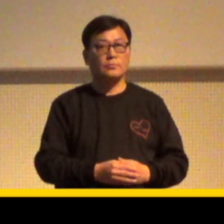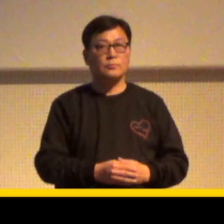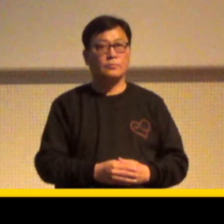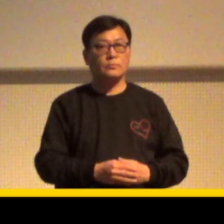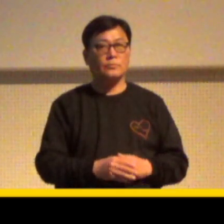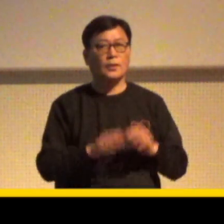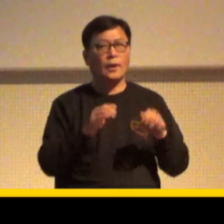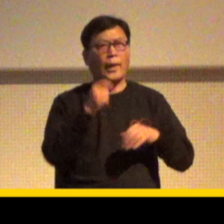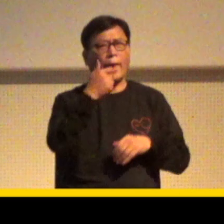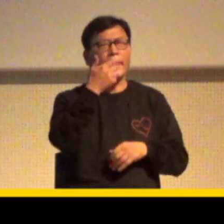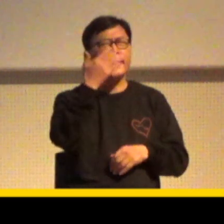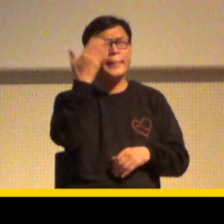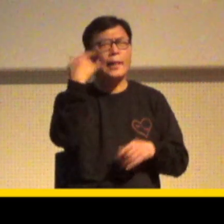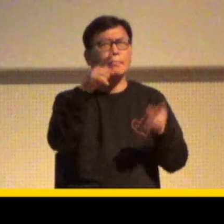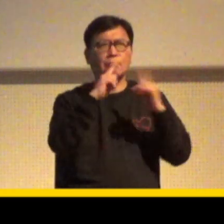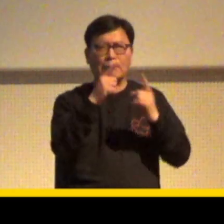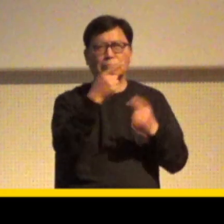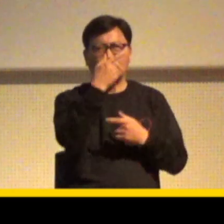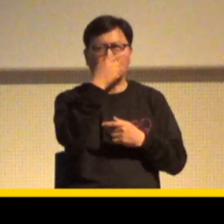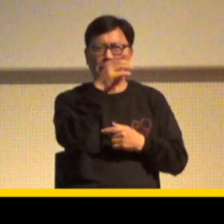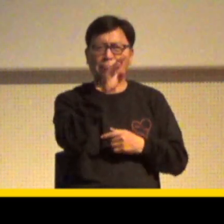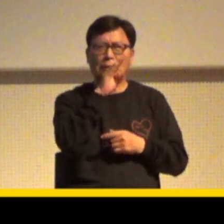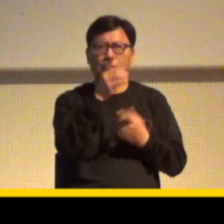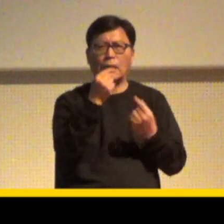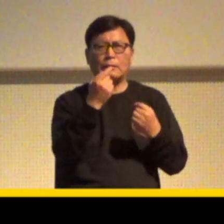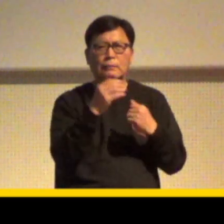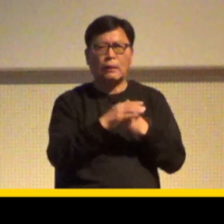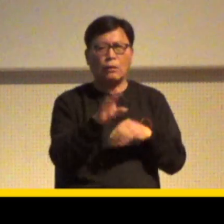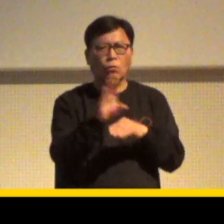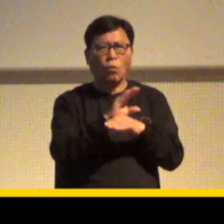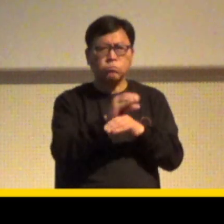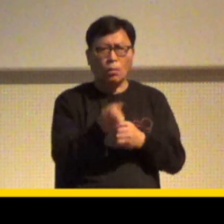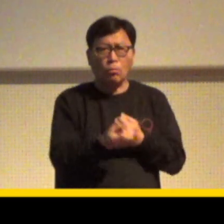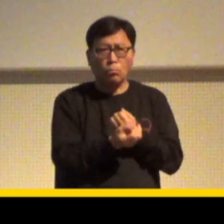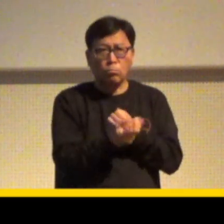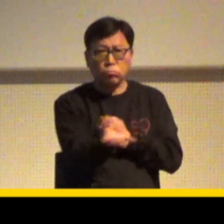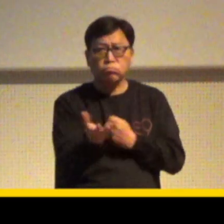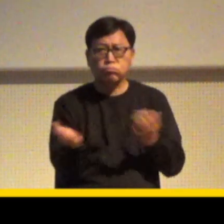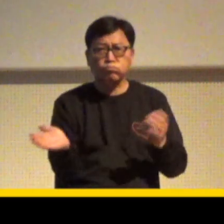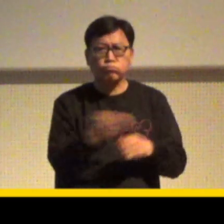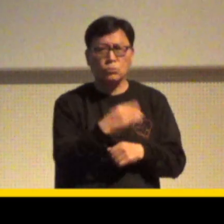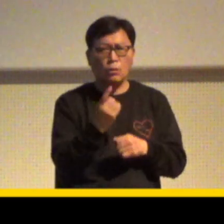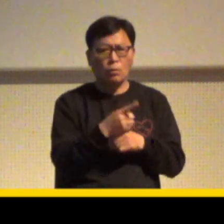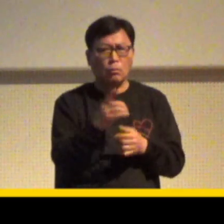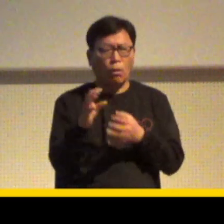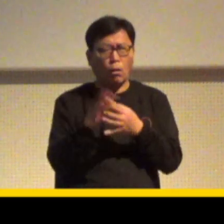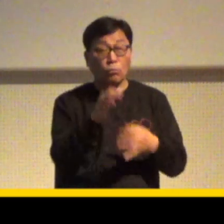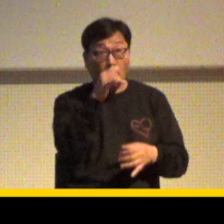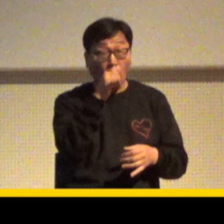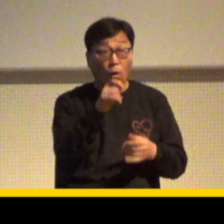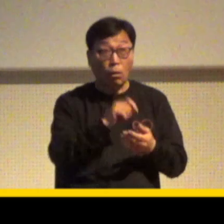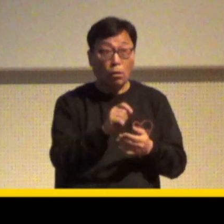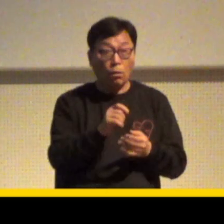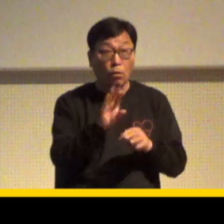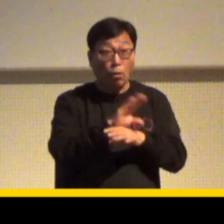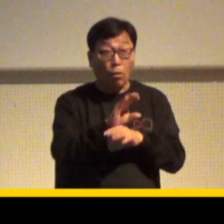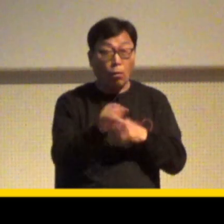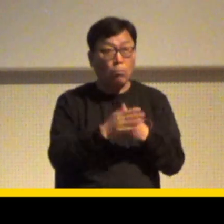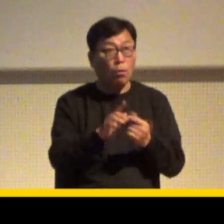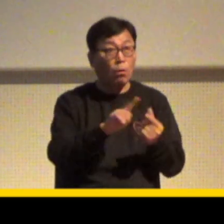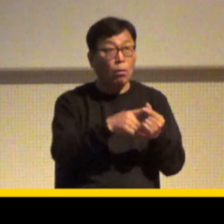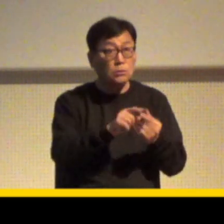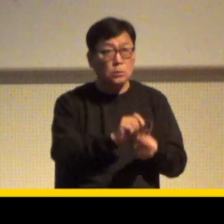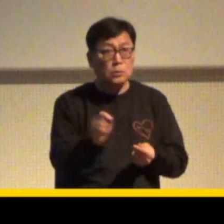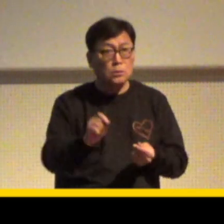근데 네. 옛날 말이 맞는 건 있어요. 뭐야? 그 컴퓨터 이제 보급되면서부터 네. 그 계속하고 있으면 네. 글씨 못 쓴다고 했어요.